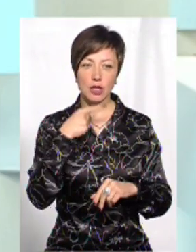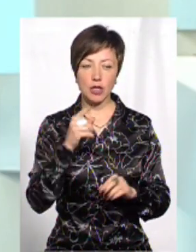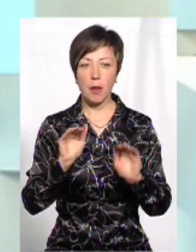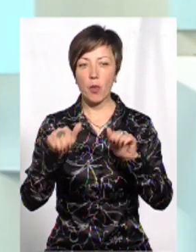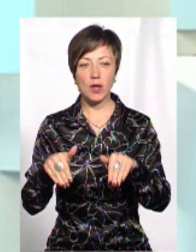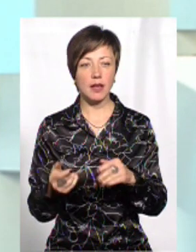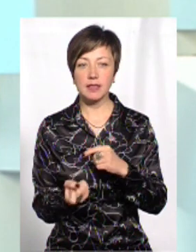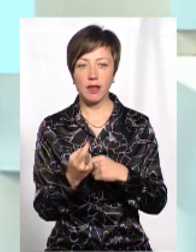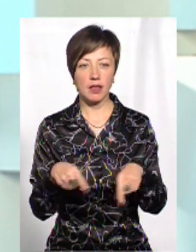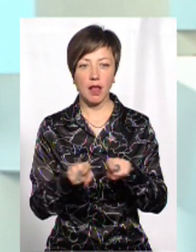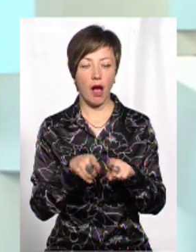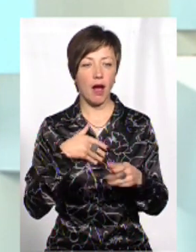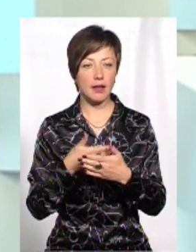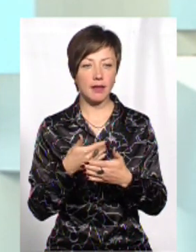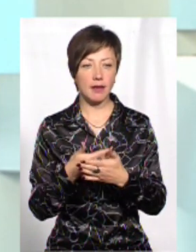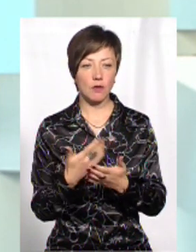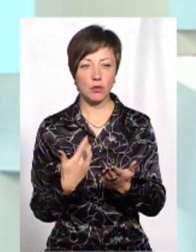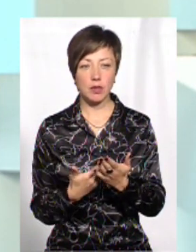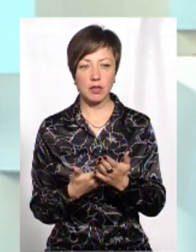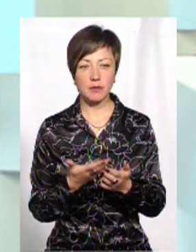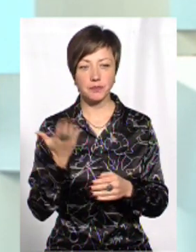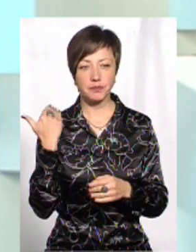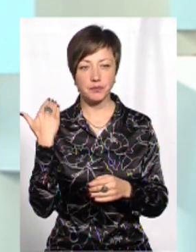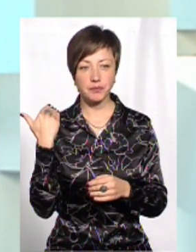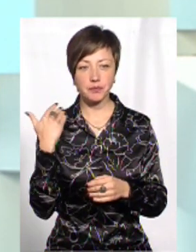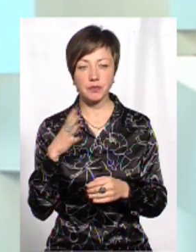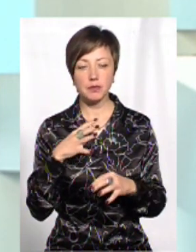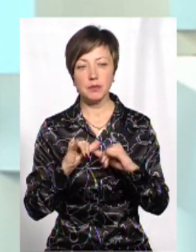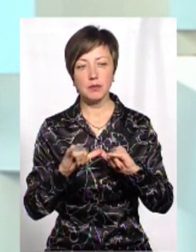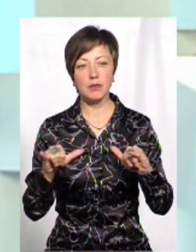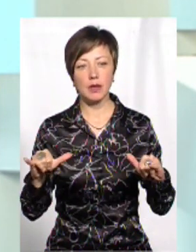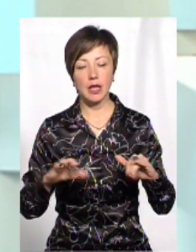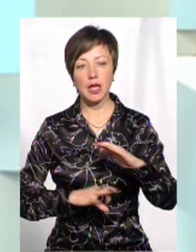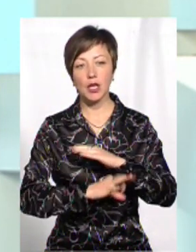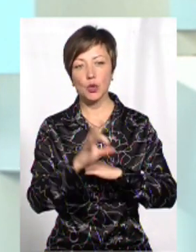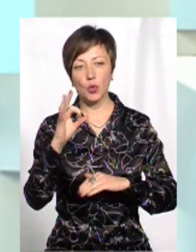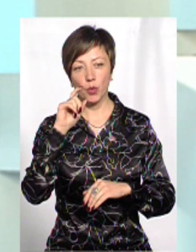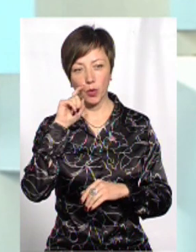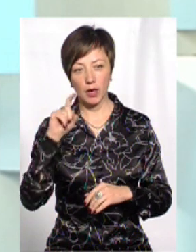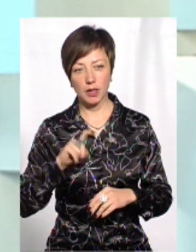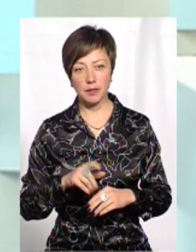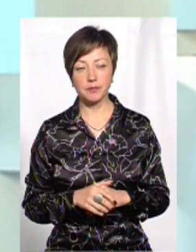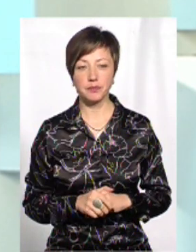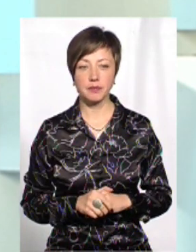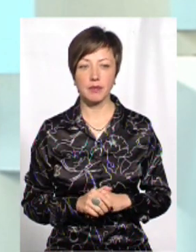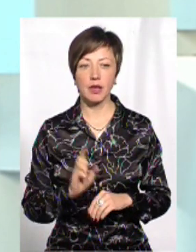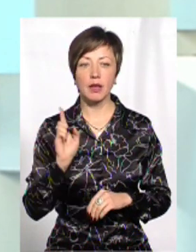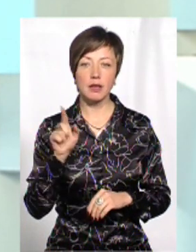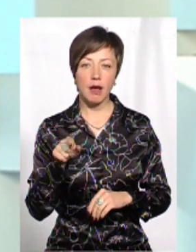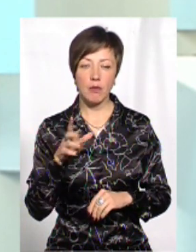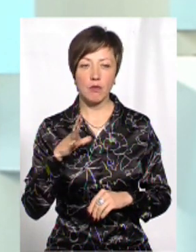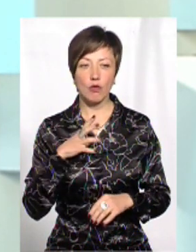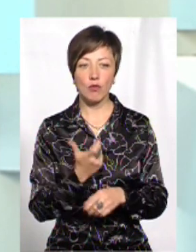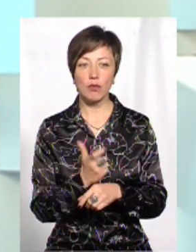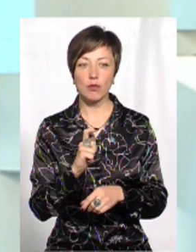Поділлі вони не з'являються так активно, як свого часу з'являлись і поширювались на сході нашої держави. Там, як на мене,